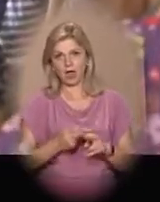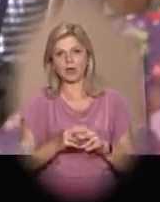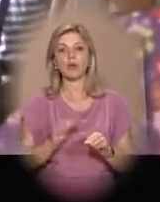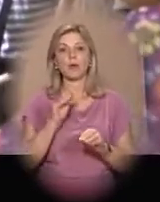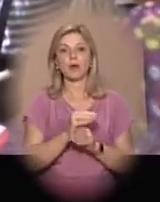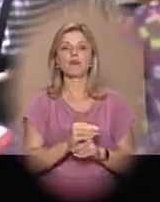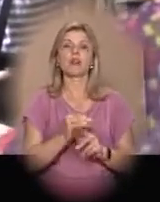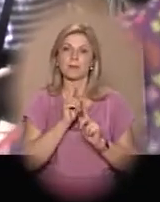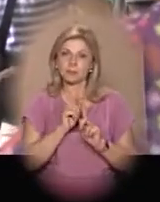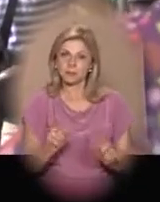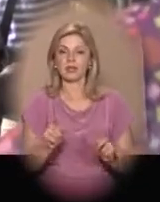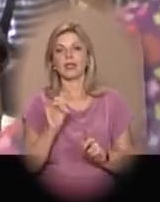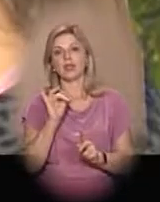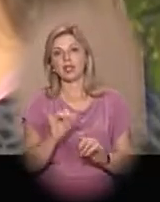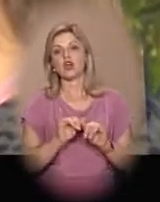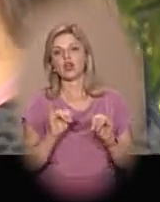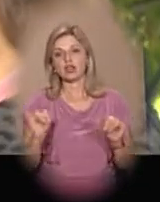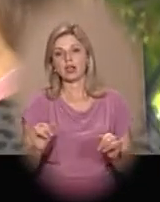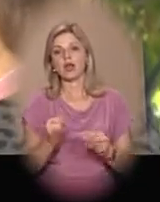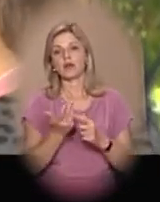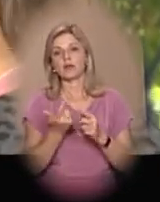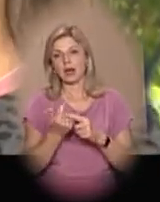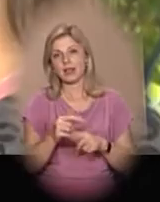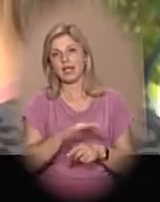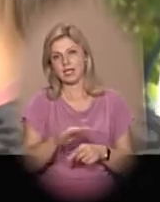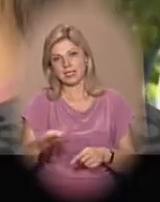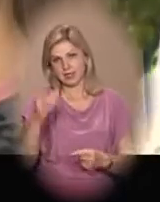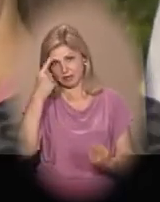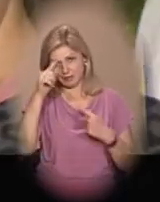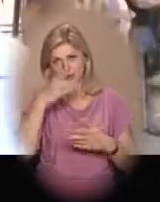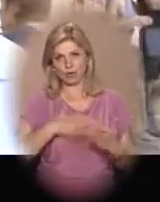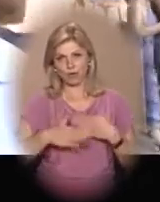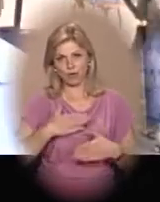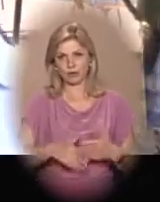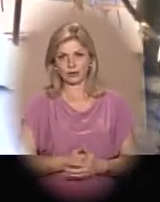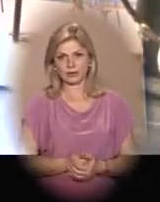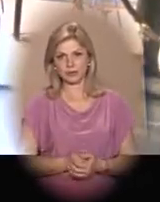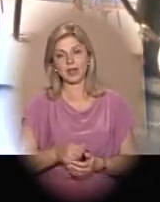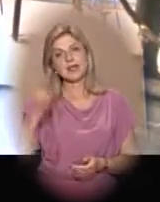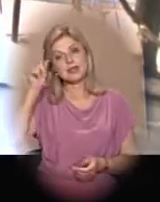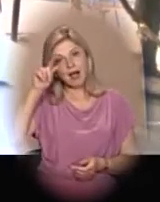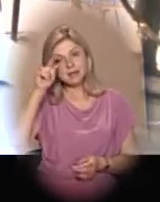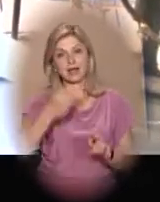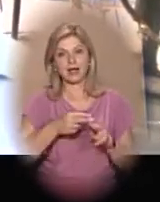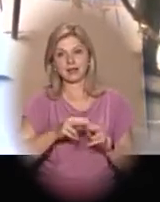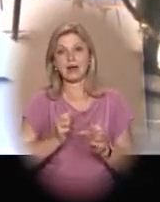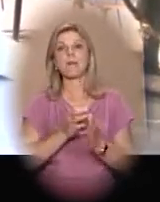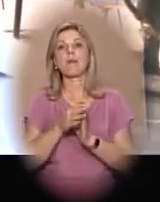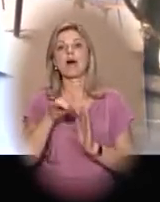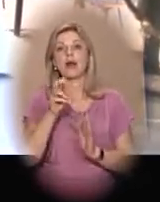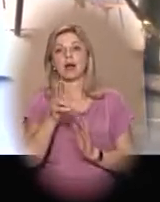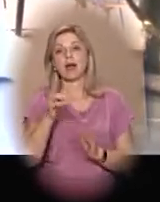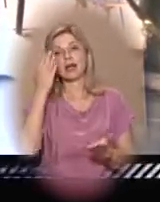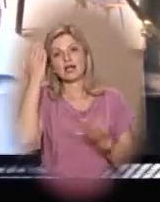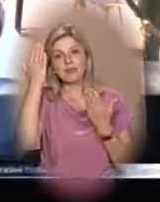певного шарму та розширить і без того чималий перелік дитячих задоволень. Сказка – это парк, да? Это вот такой парк развлечений,